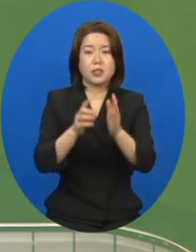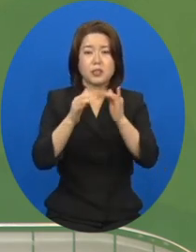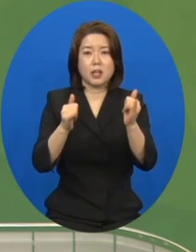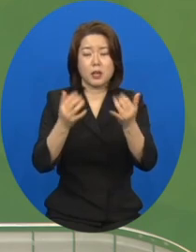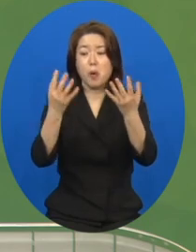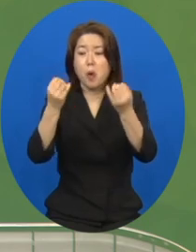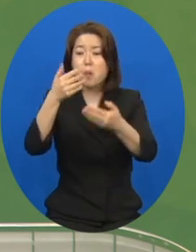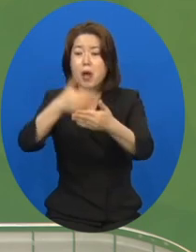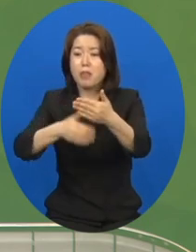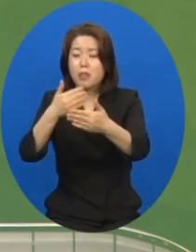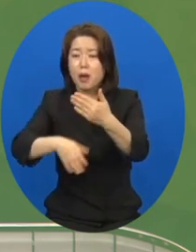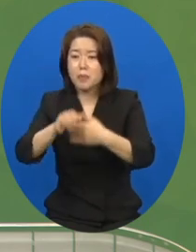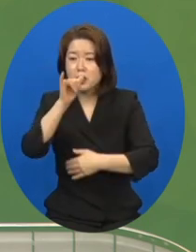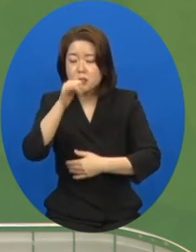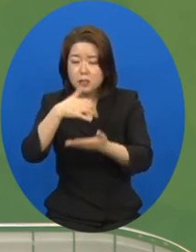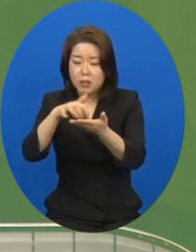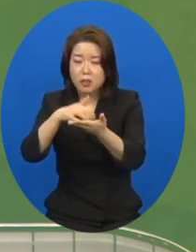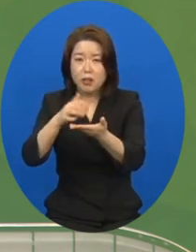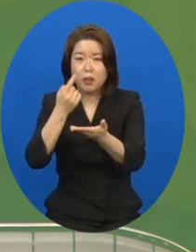남았을까?